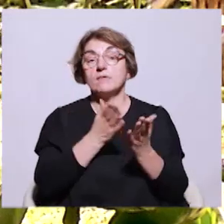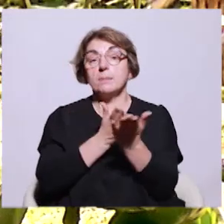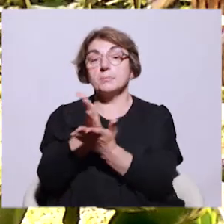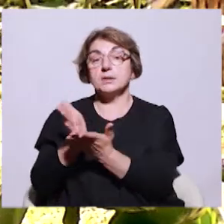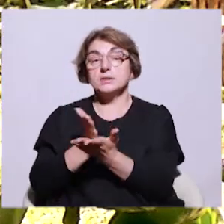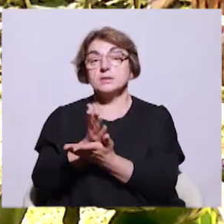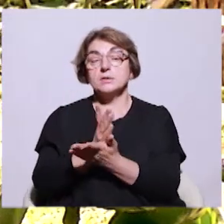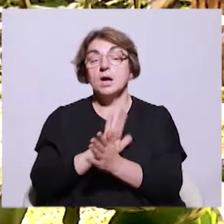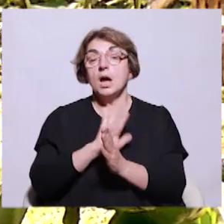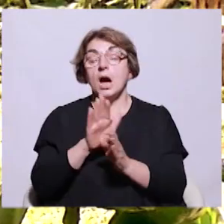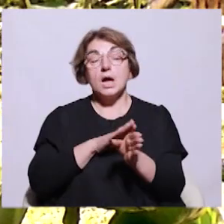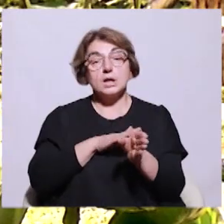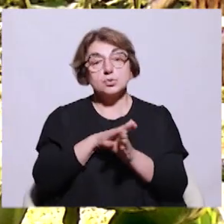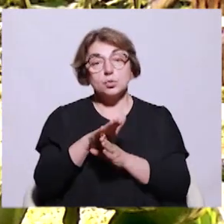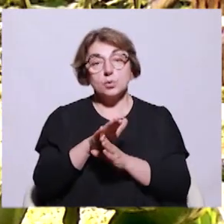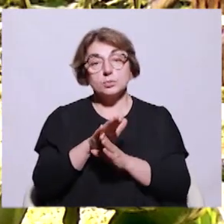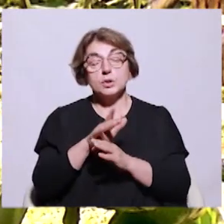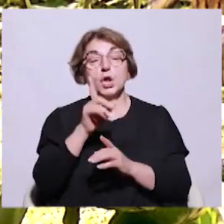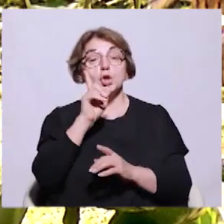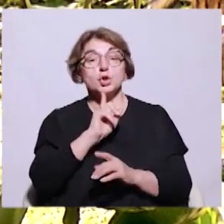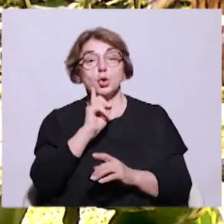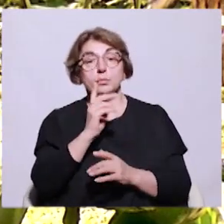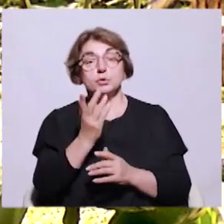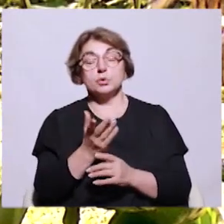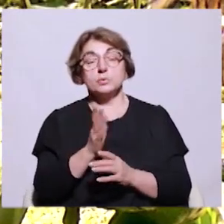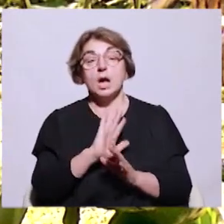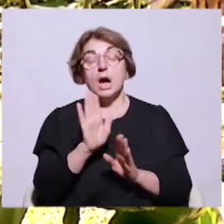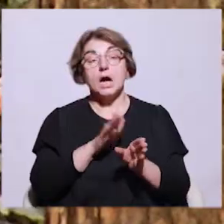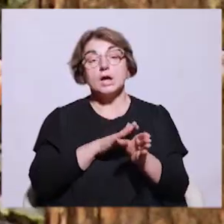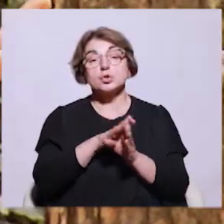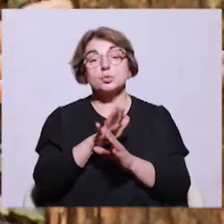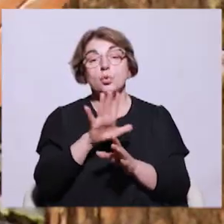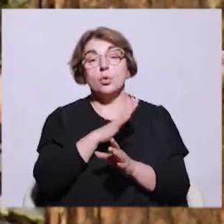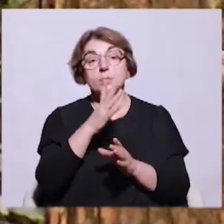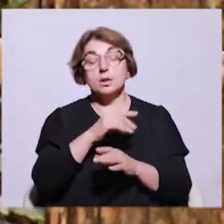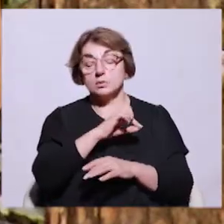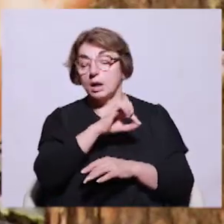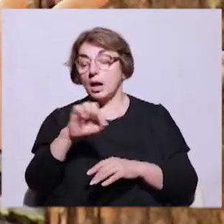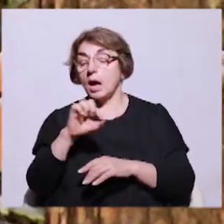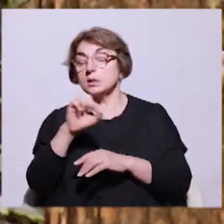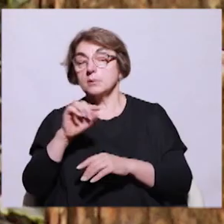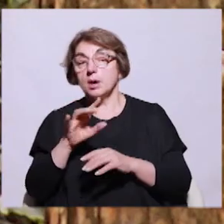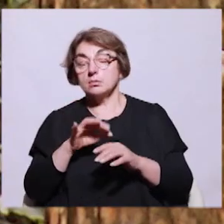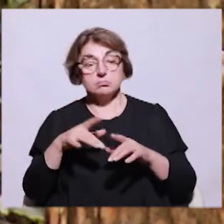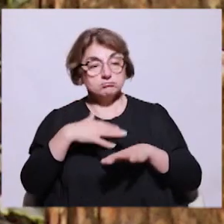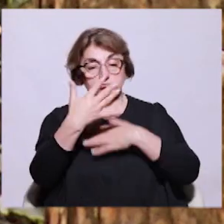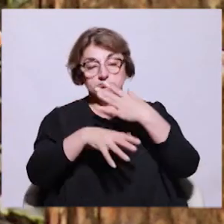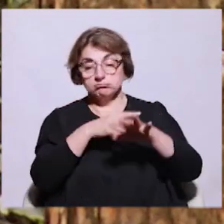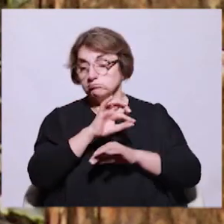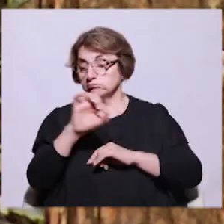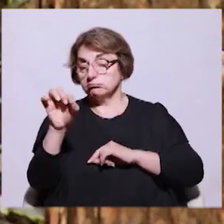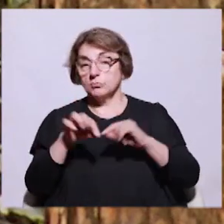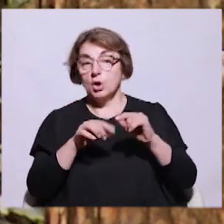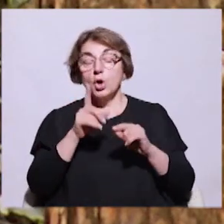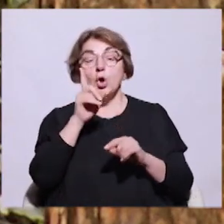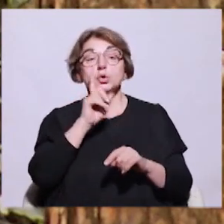პრინციპზე: არასრულყოფილობაზე და დროებითობაზე. არასრულყოფილია ხაზები, რადგან არაკონტროლირებადია,